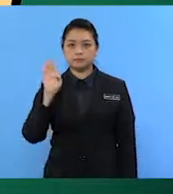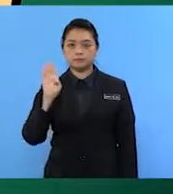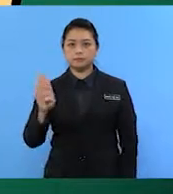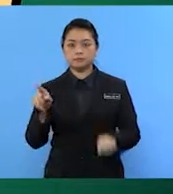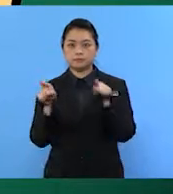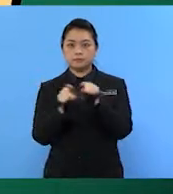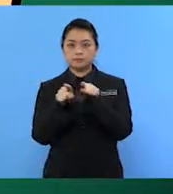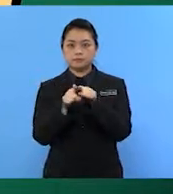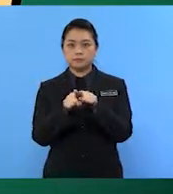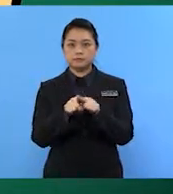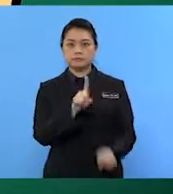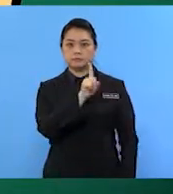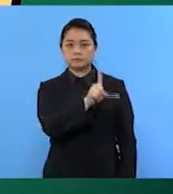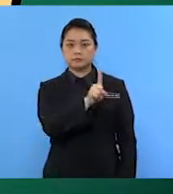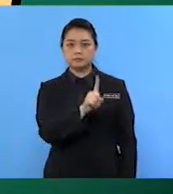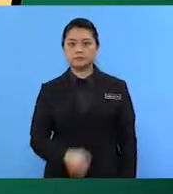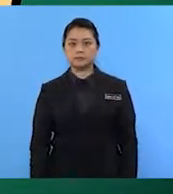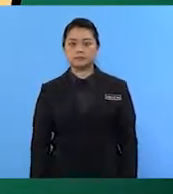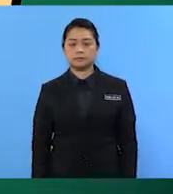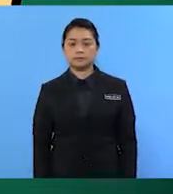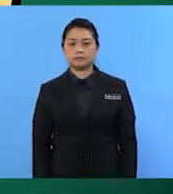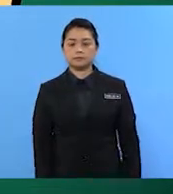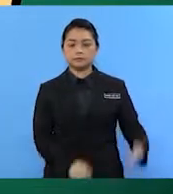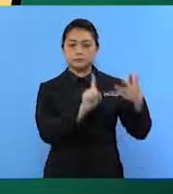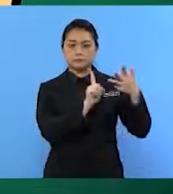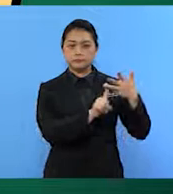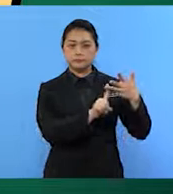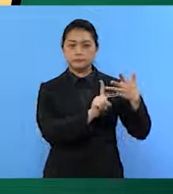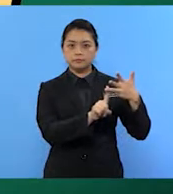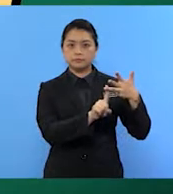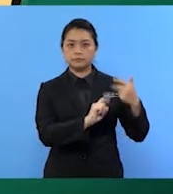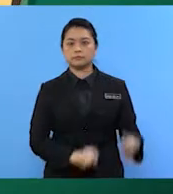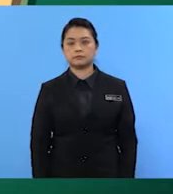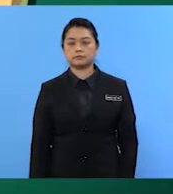sama dengan 1 sebagai persamaan keempat.